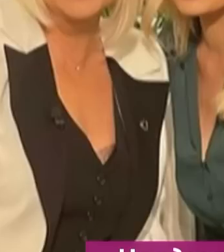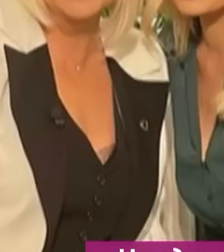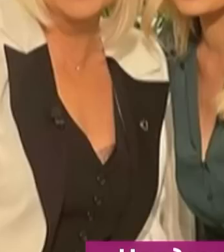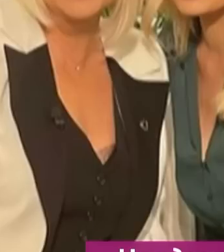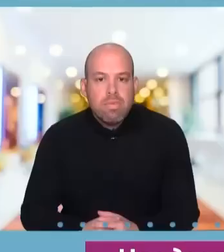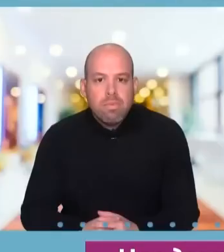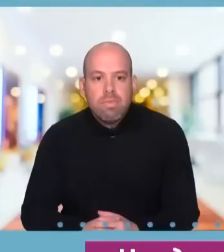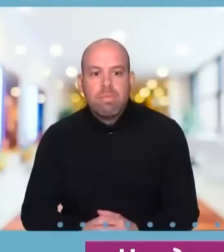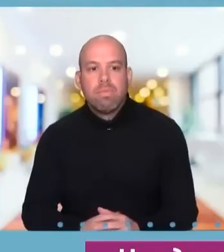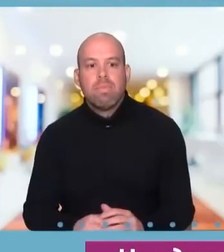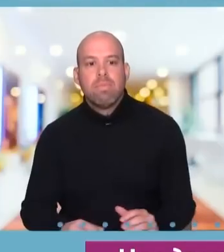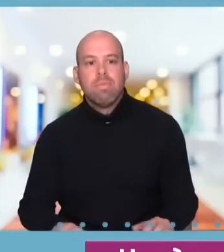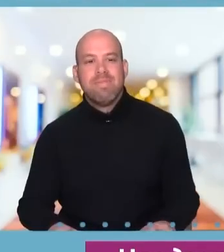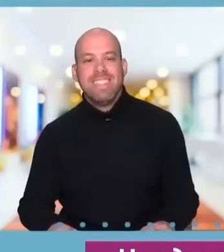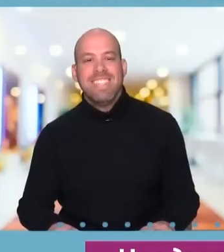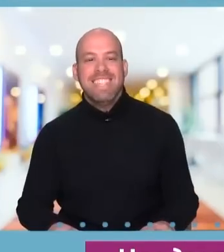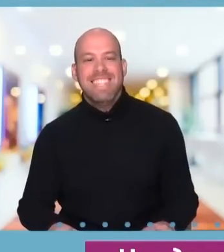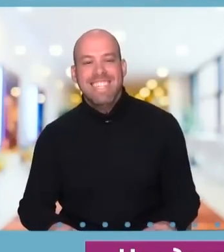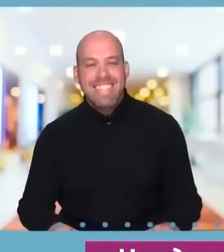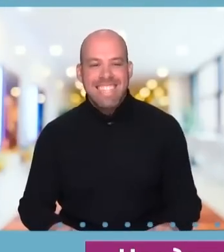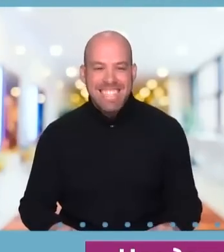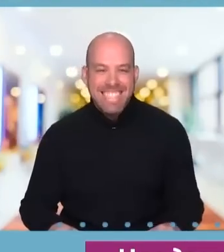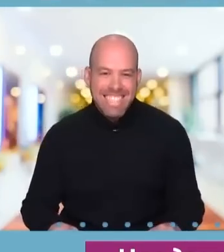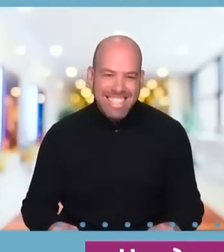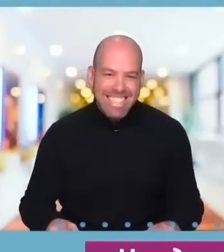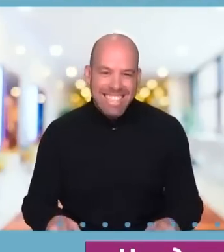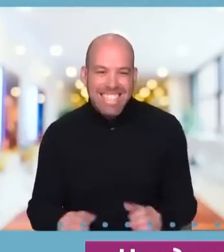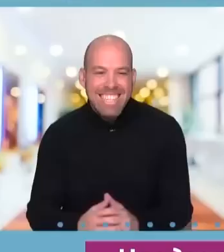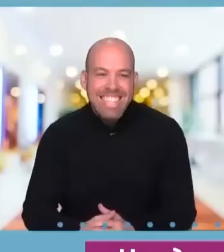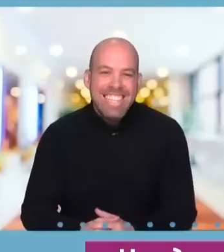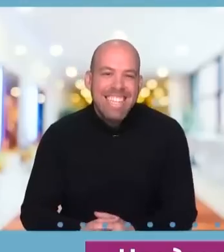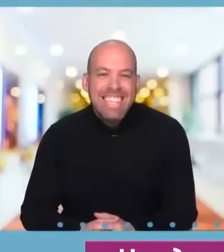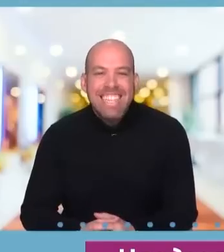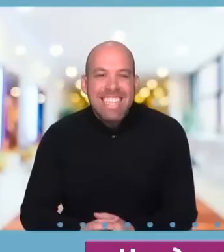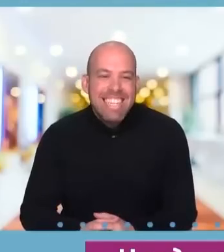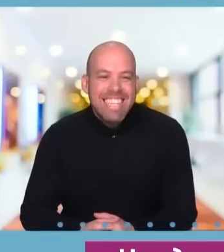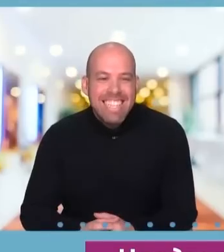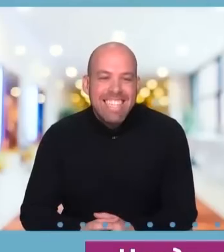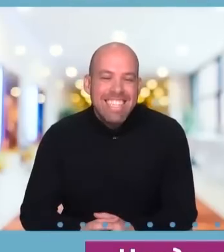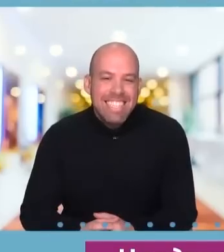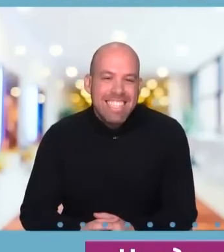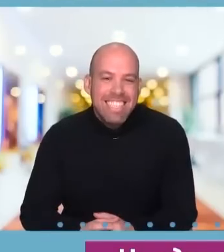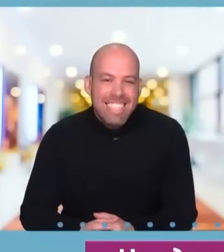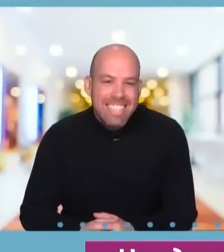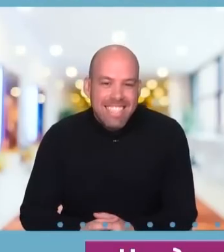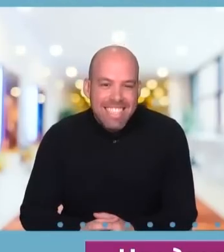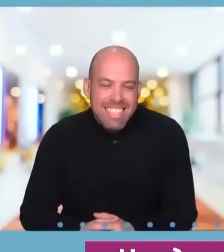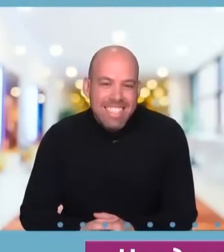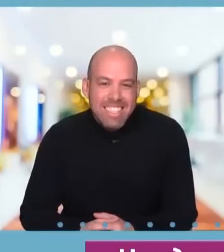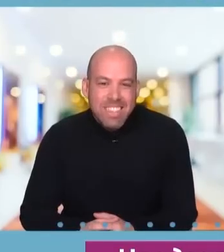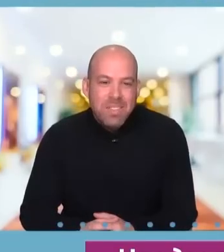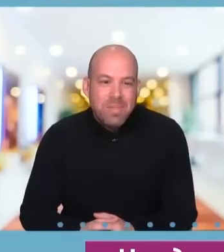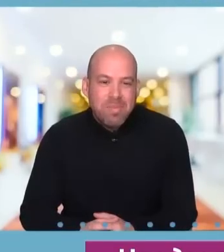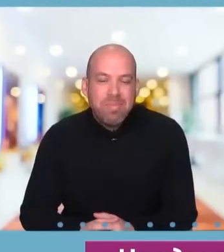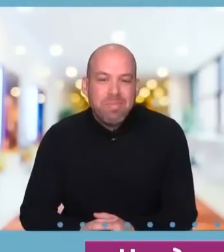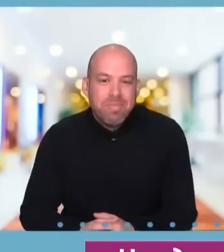αλήθεια. Εγώ θα κι εγώ ήμουν να ακούω στα διαλύματα. Δηλαδή, θα δίνω τη μισή μου ζωή να ακούω τι λένε